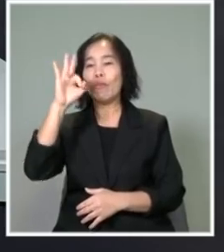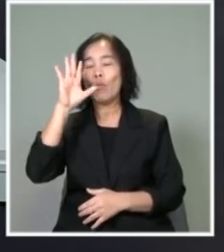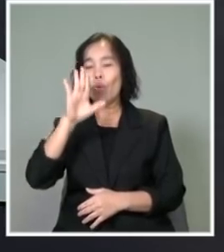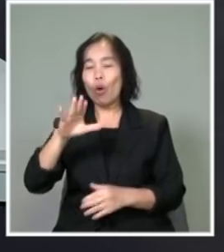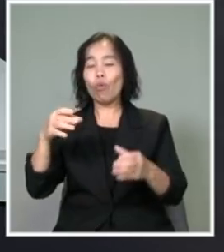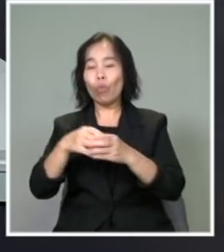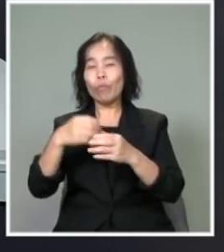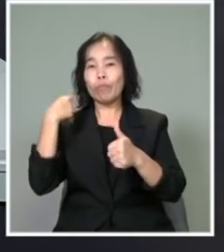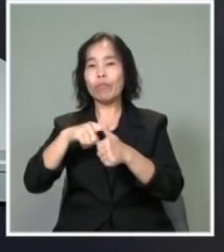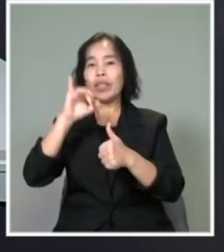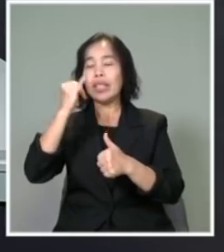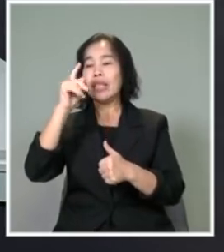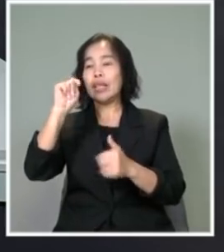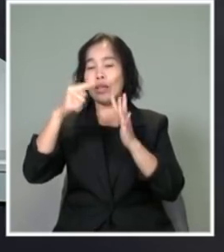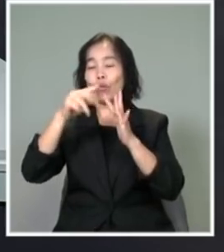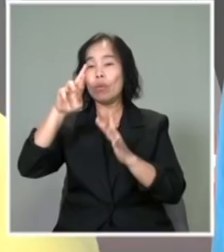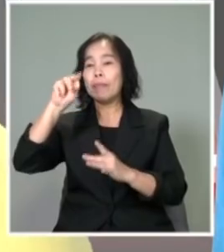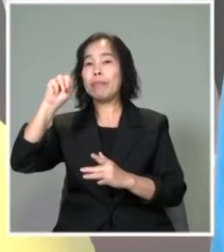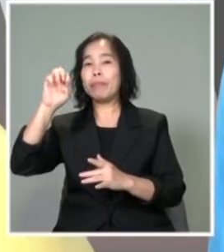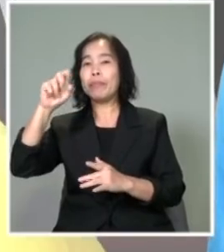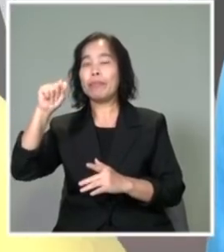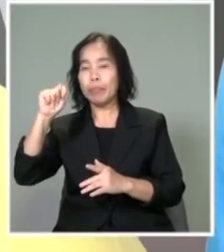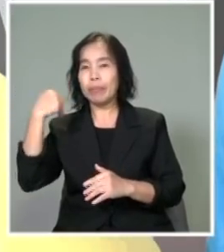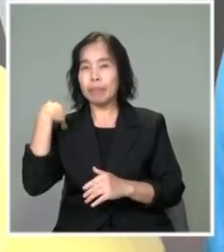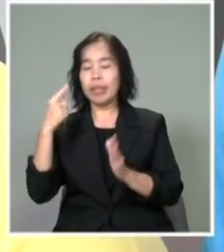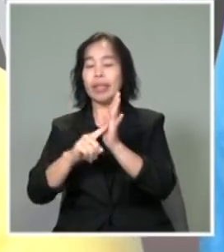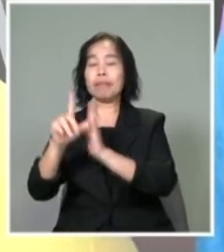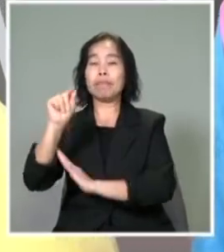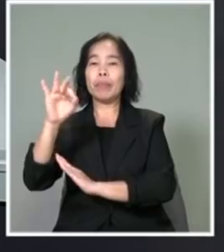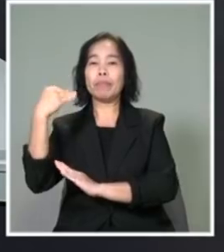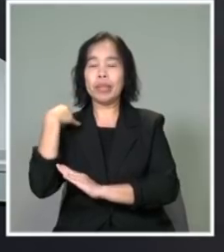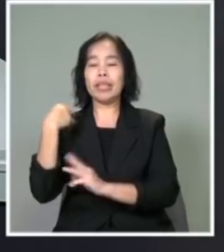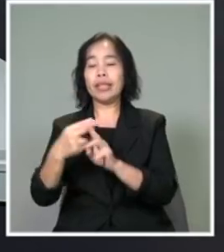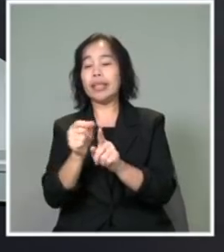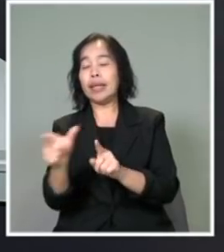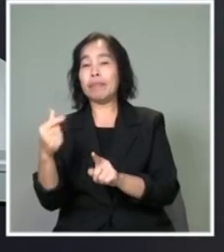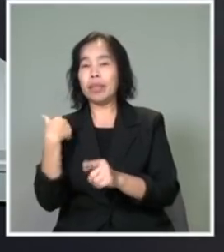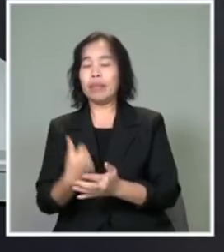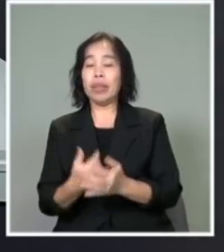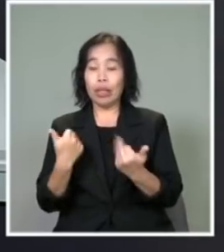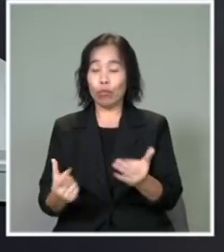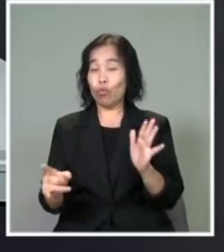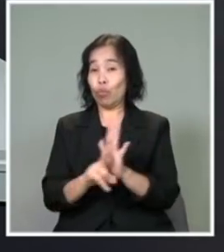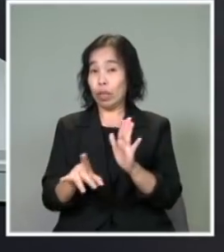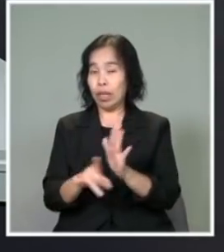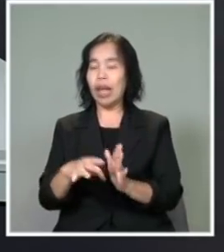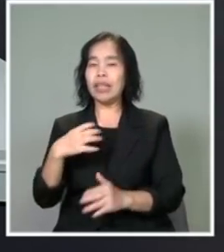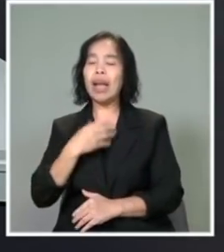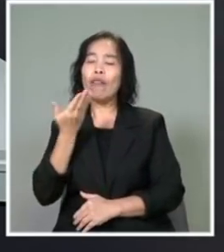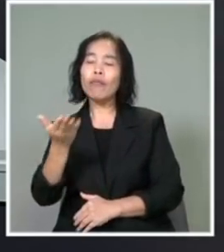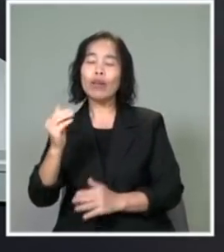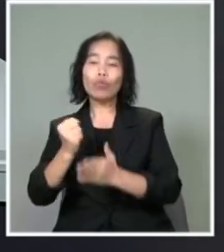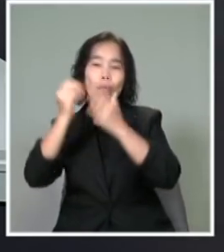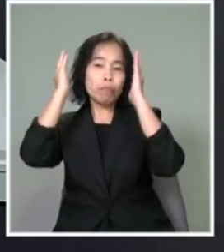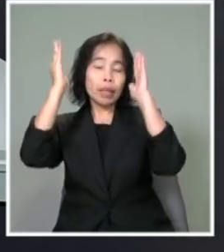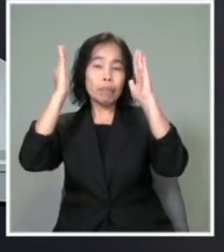จของจตุรมิตรหลักด้วยนะครับก็คือเป็นจตุรมิตร 29 TH นะครับ ครับสุดท้ายฮ อาจารย์ฮะอยากให้อาจารย์ได้ประชาสัมพันธ์ฝาก